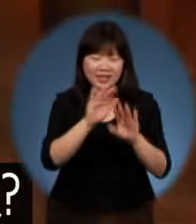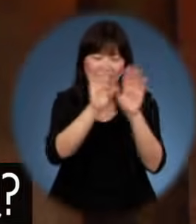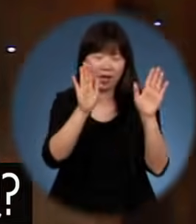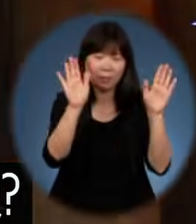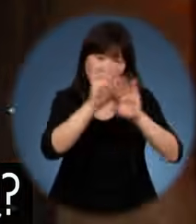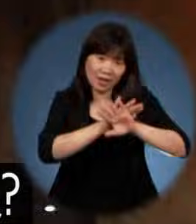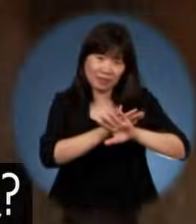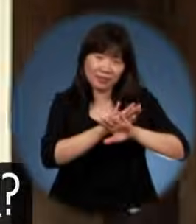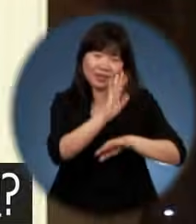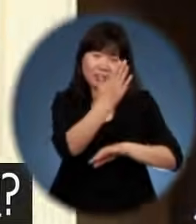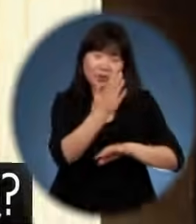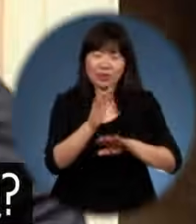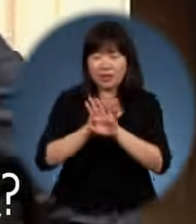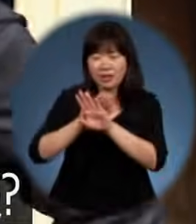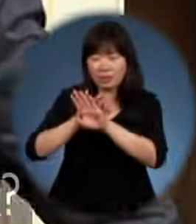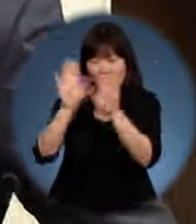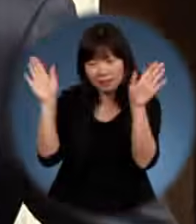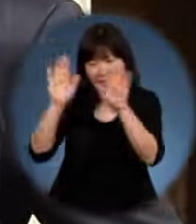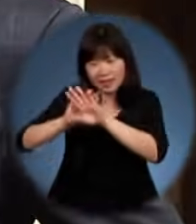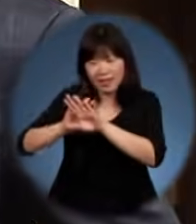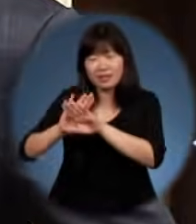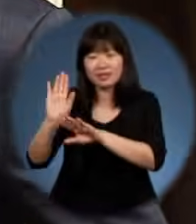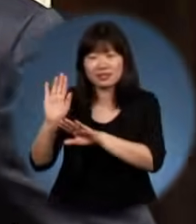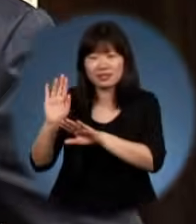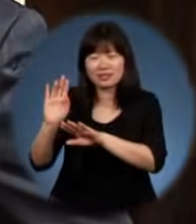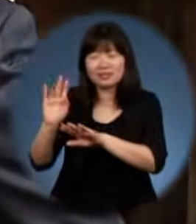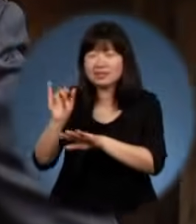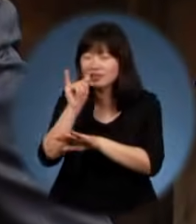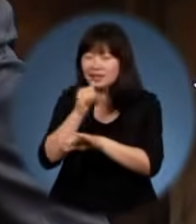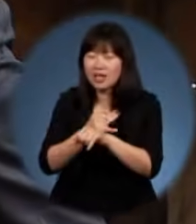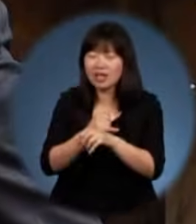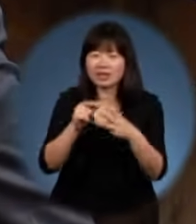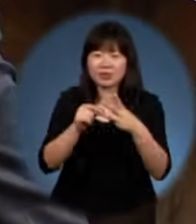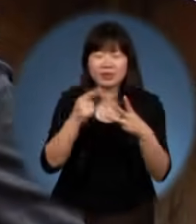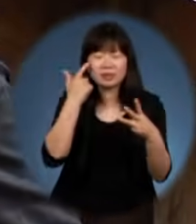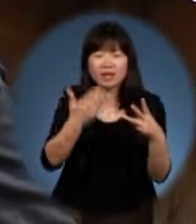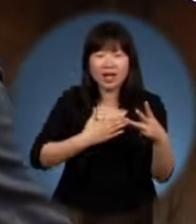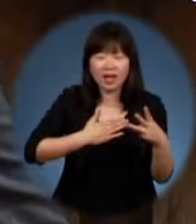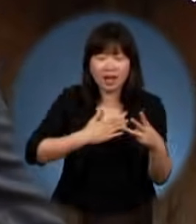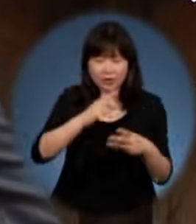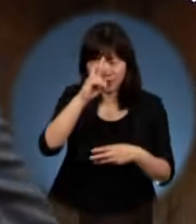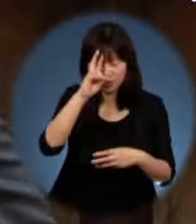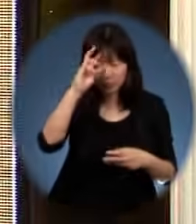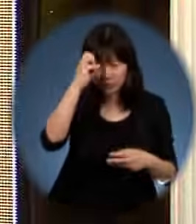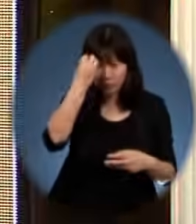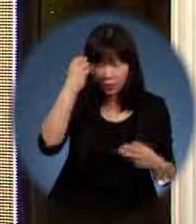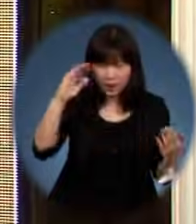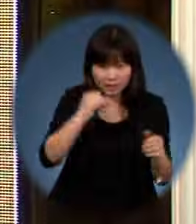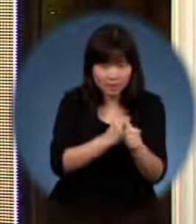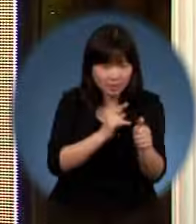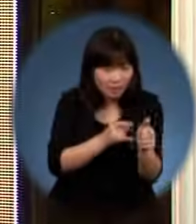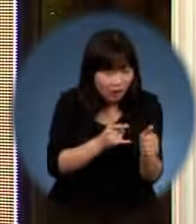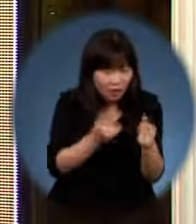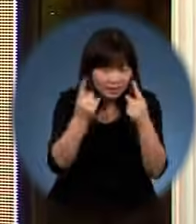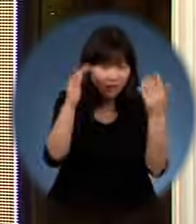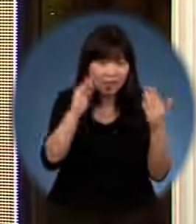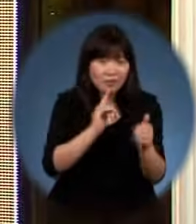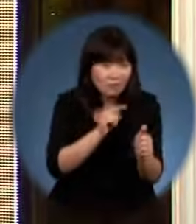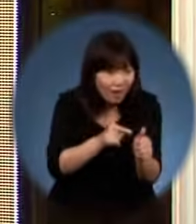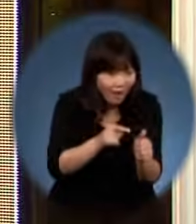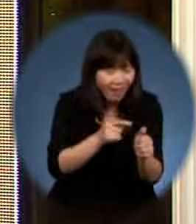밤이 되고 밤이 낮이 라죠 세번째 질문 아실 거 같아요 중구 다 생들이 같은데 아실 거 같애 이제 아닌가요 대학생들이 인가요